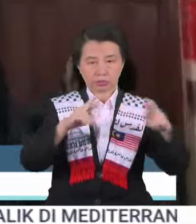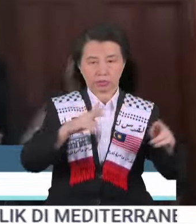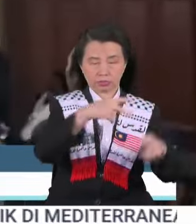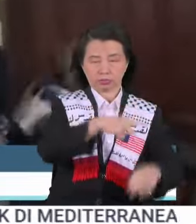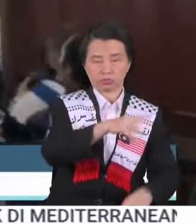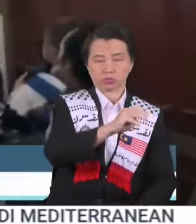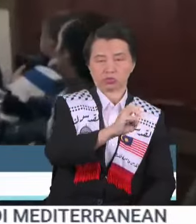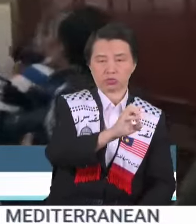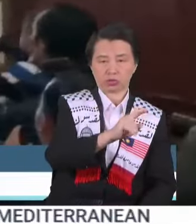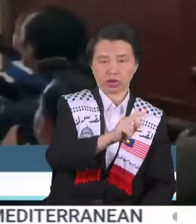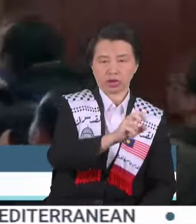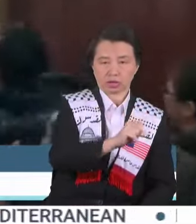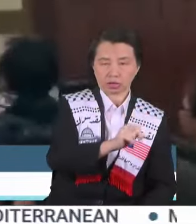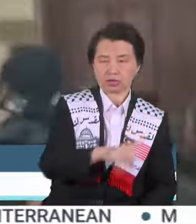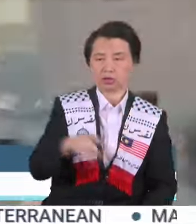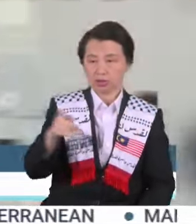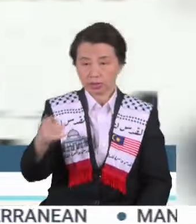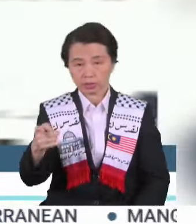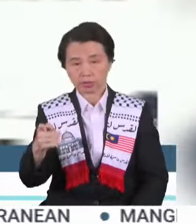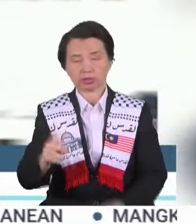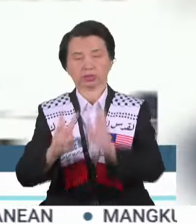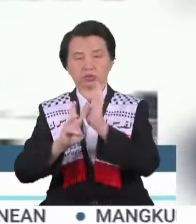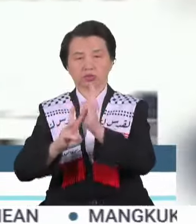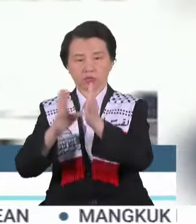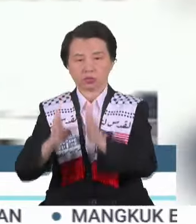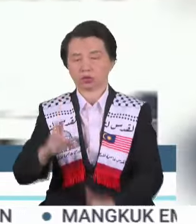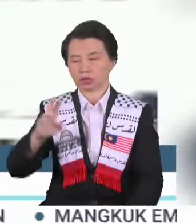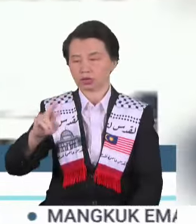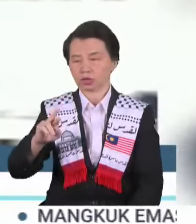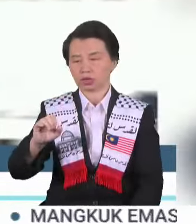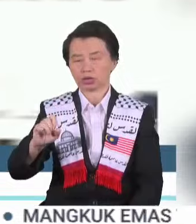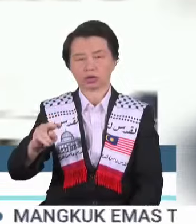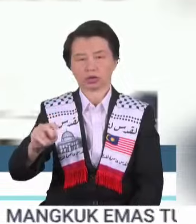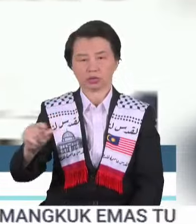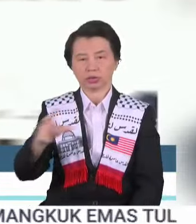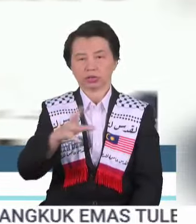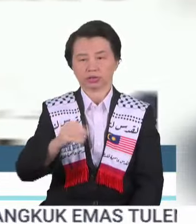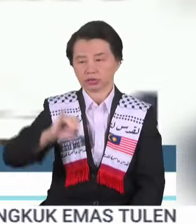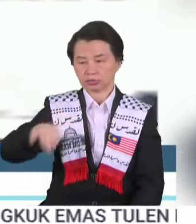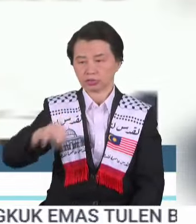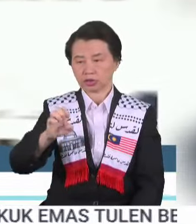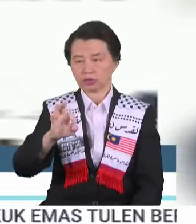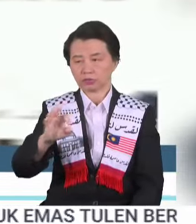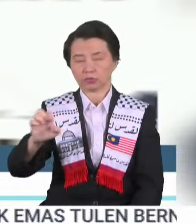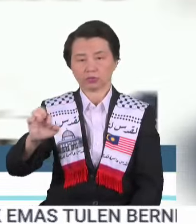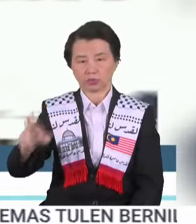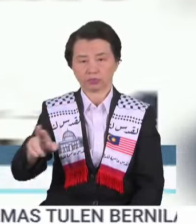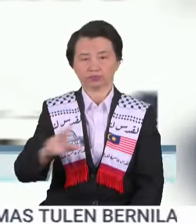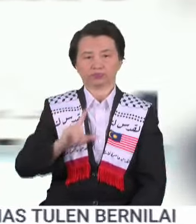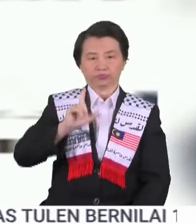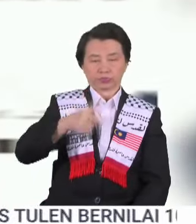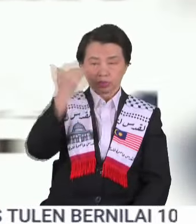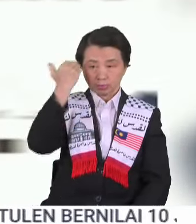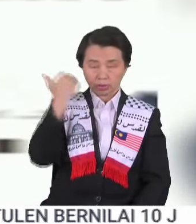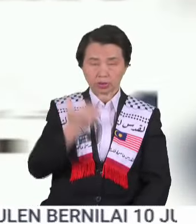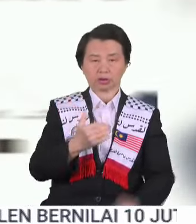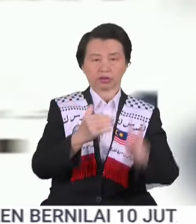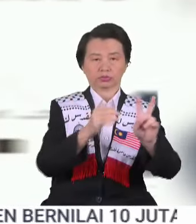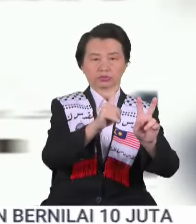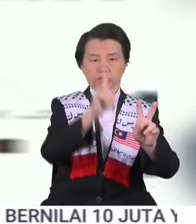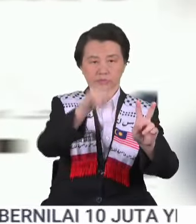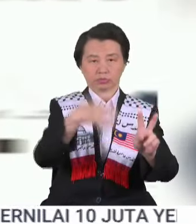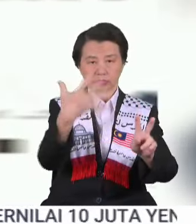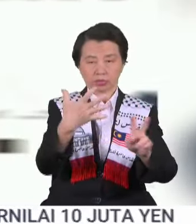Kunyalam, manakala tertuduh diwakili Peguam Navinjid Singh dan Jeffrey Oi. Mahkamah kemudian menetapkan 21 Mei